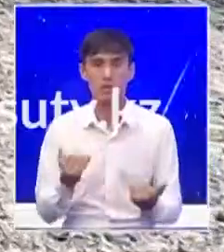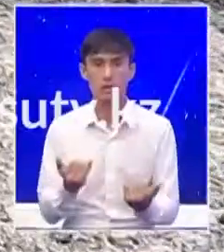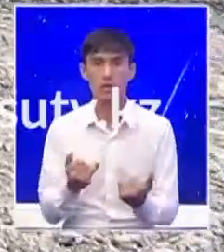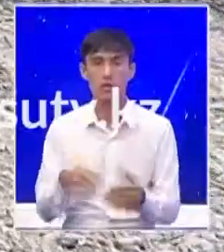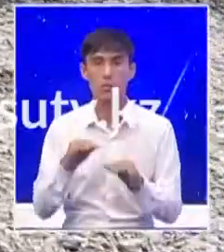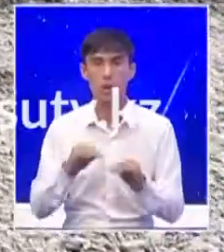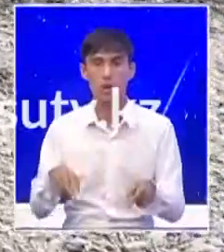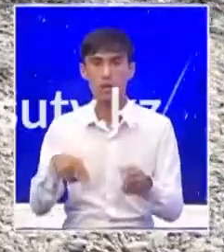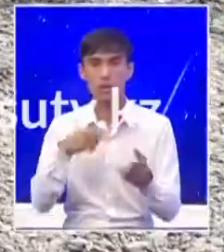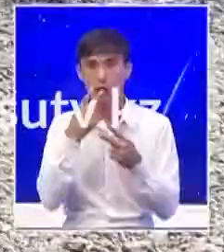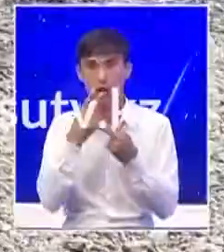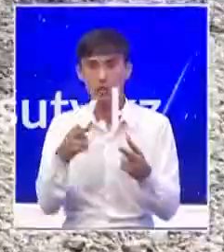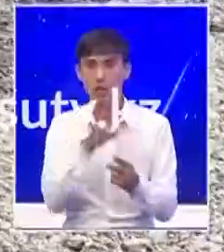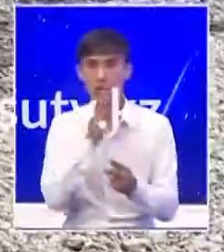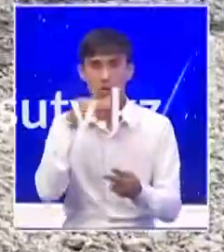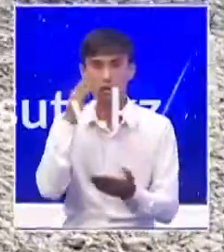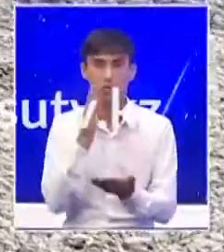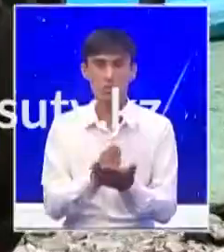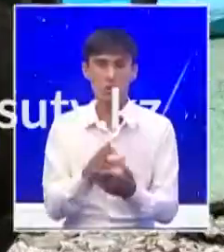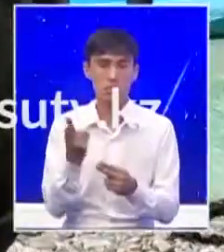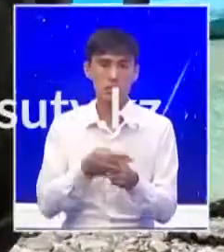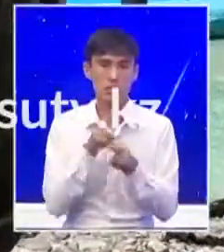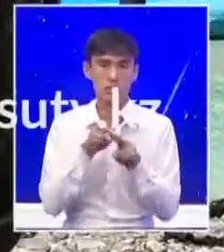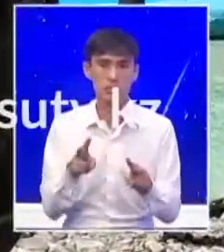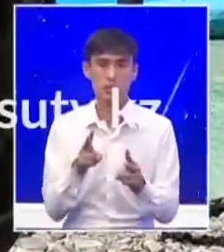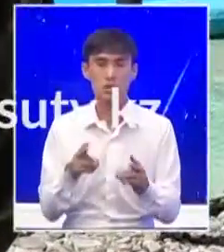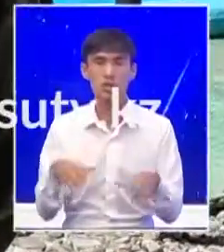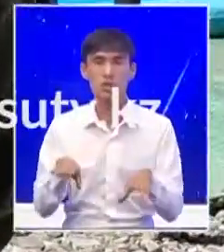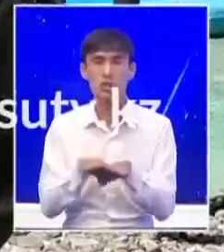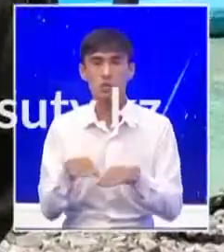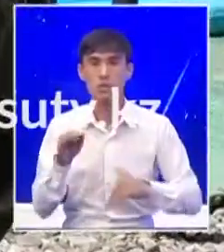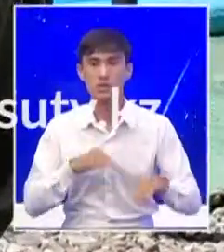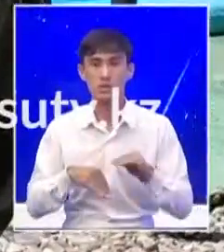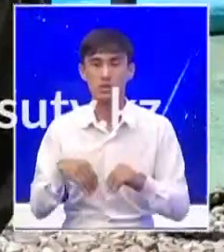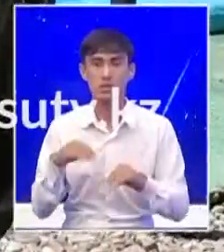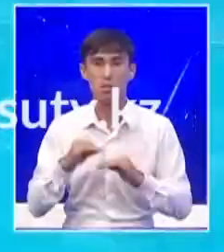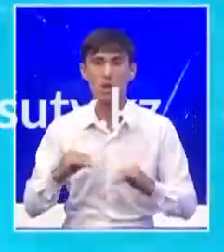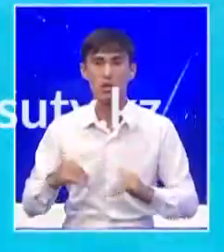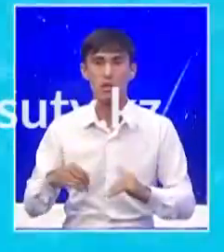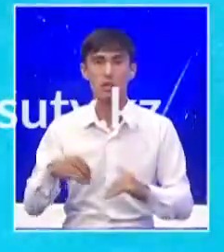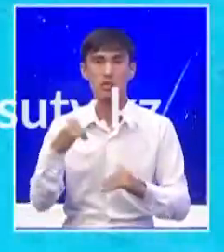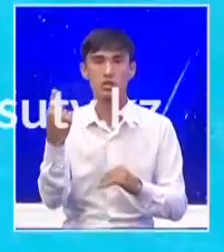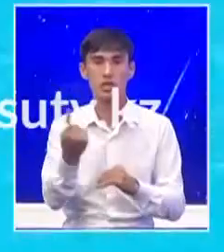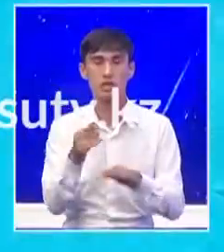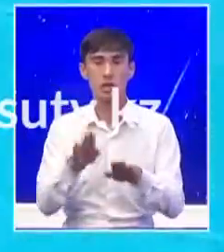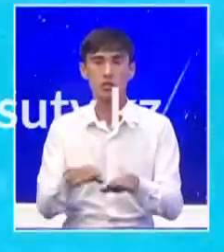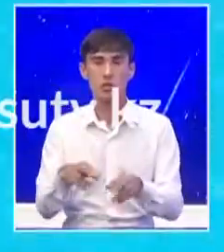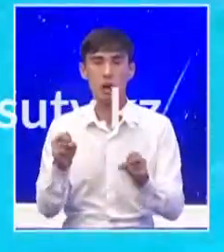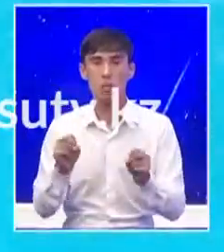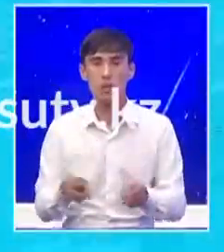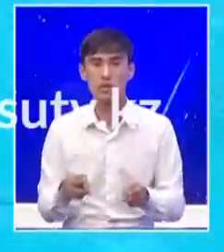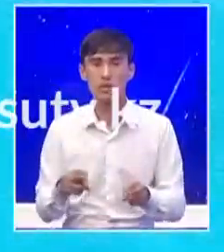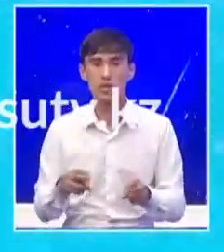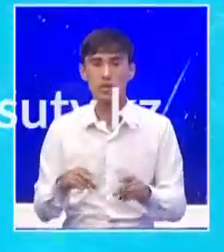балаларды қараусыз қалдыратын ата-аналар да бар. Тіпті жабық бассейндерде балаларды жалғыз қалдырудың өзі қауіпті. Өйткені жеке